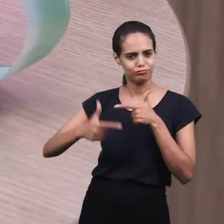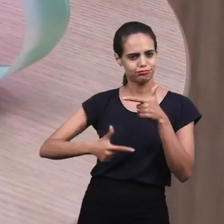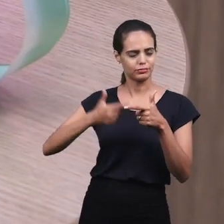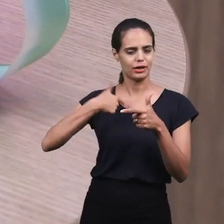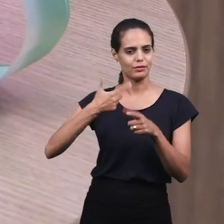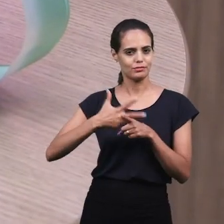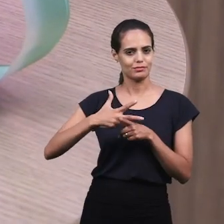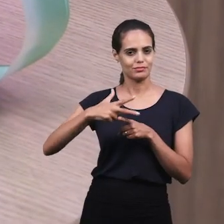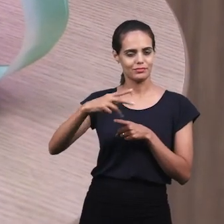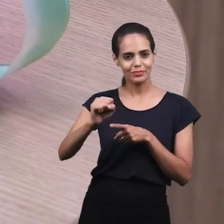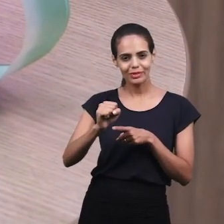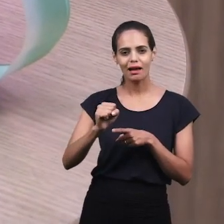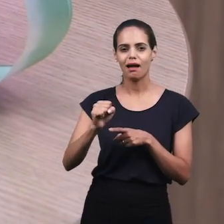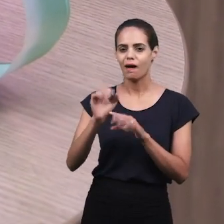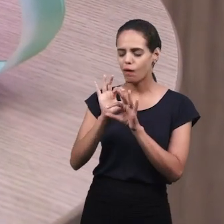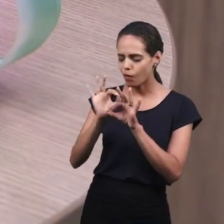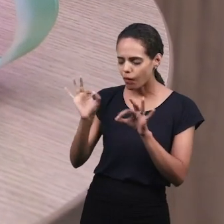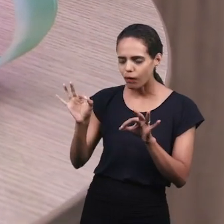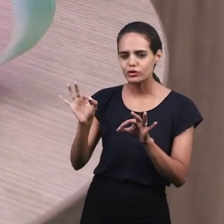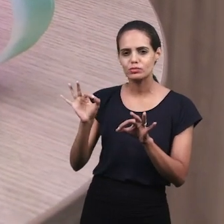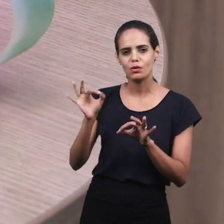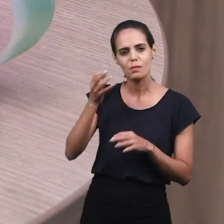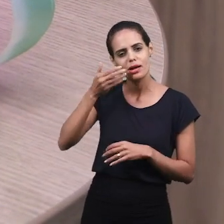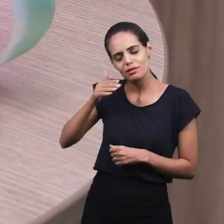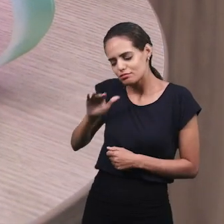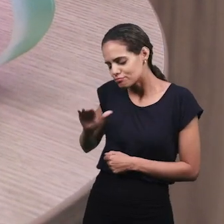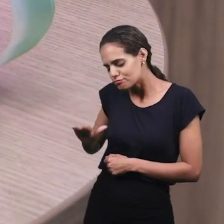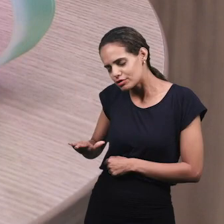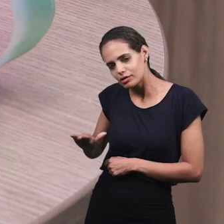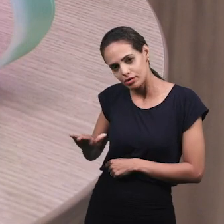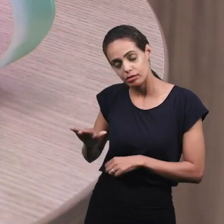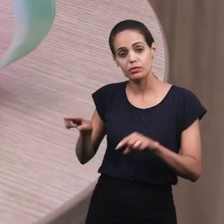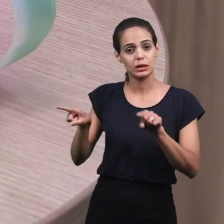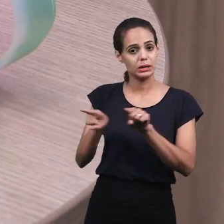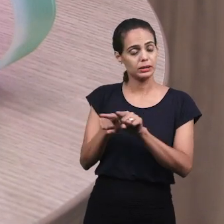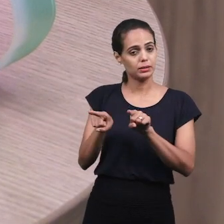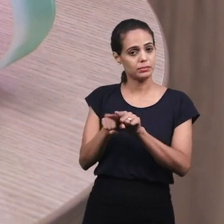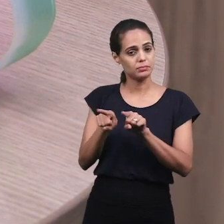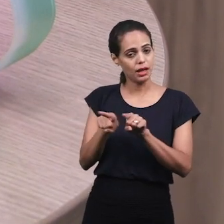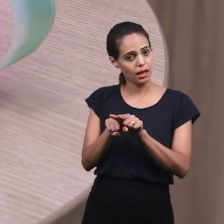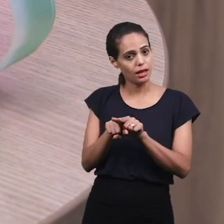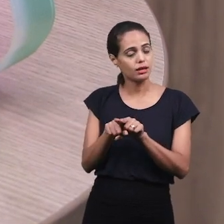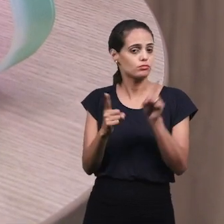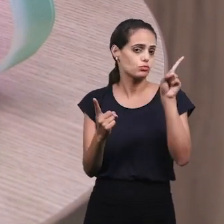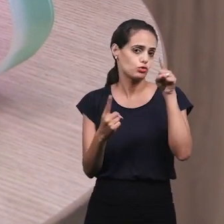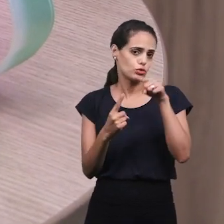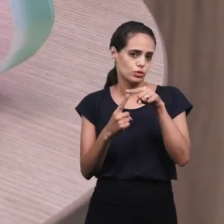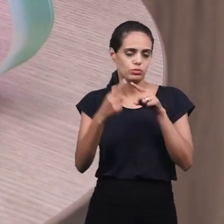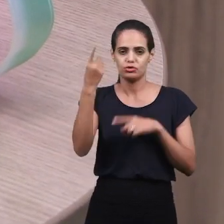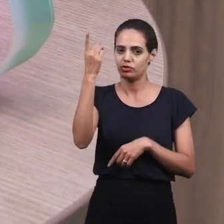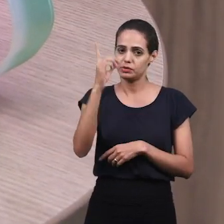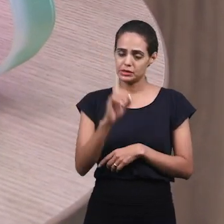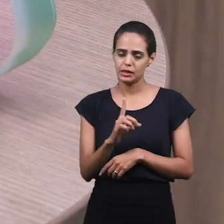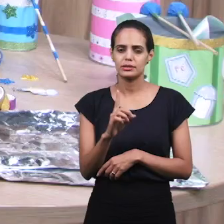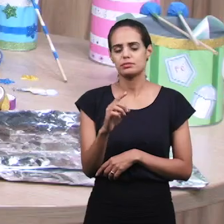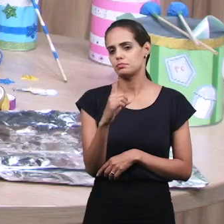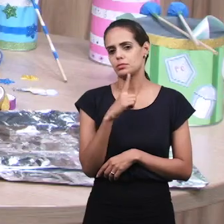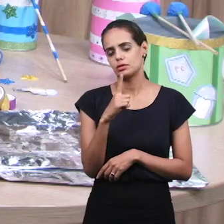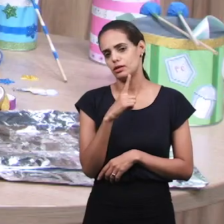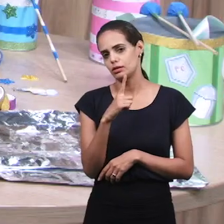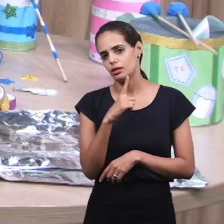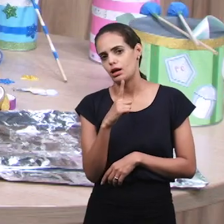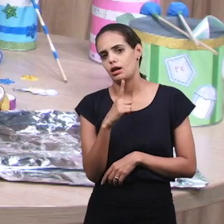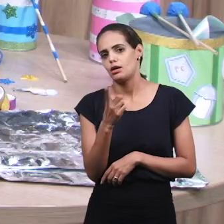vainqueur ». Très bon pour les enfants petits et aussi pour les enfants avec une déficience qui ont